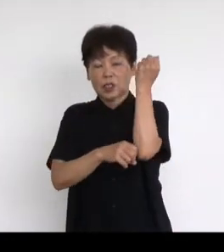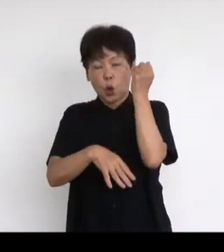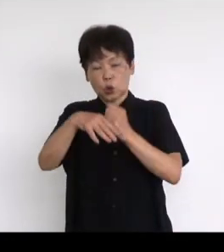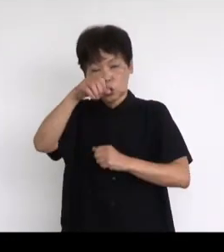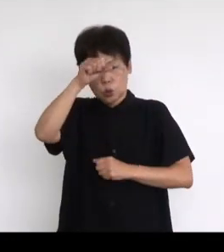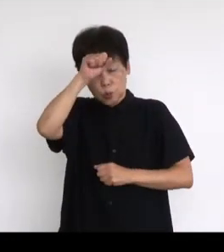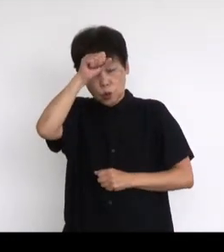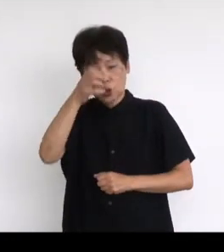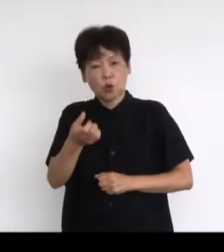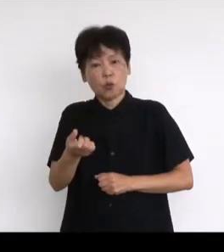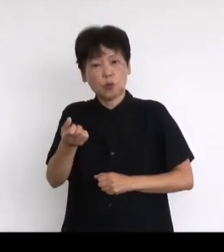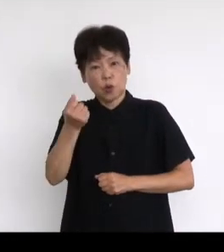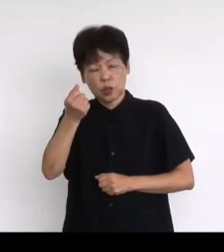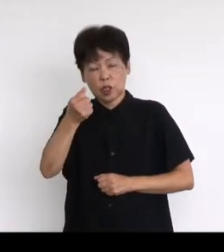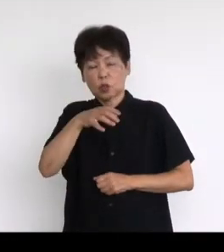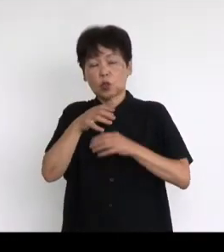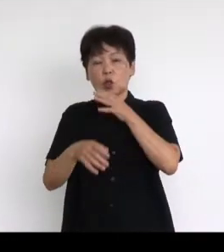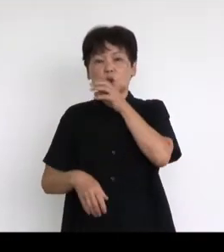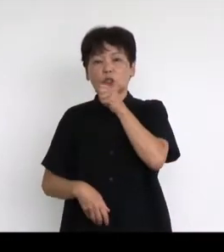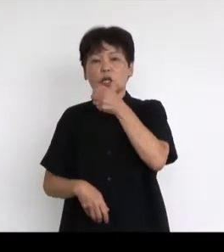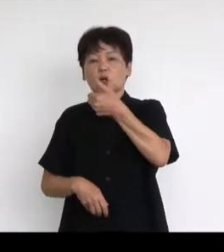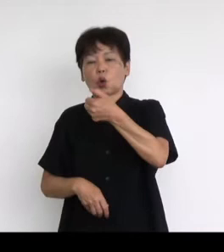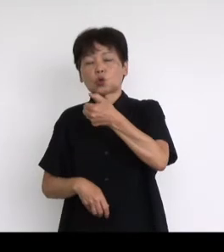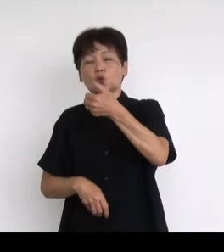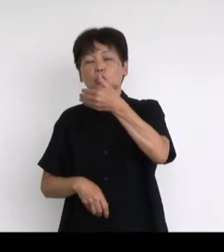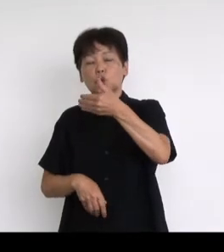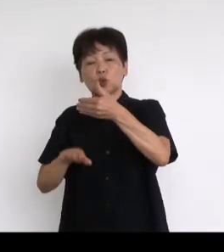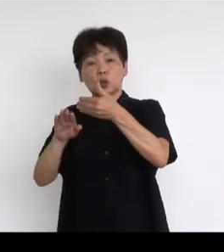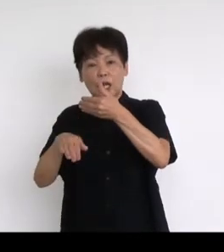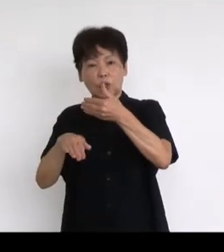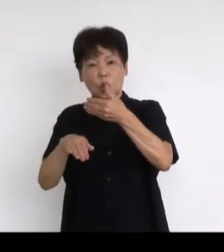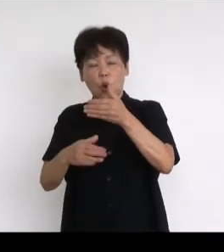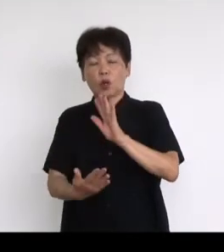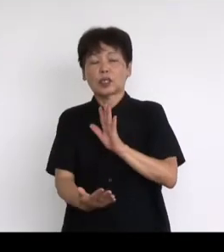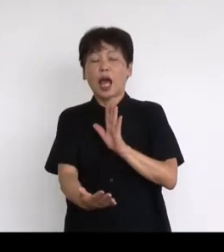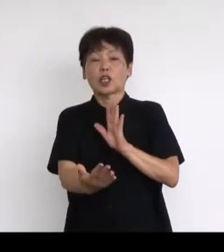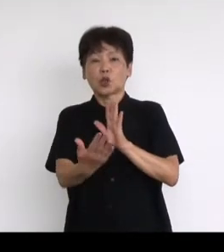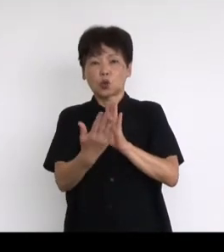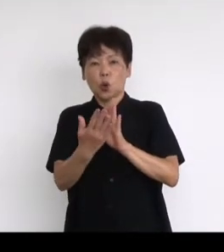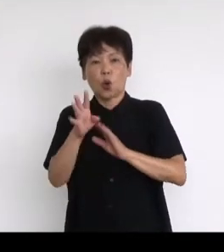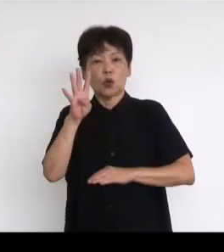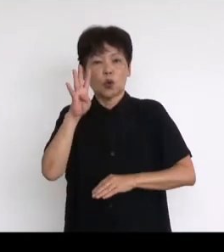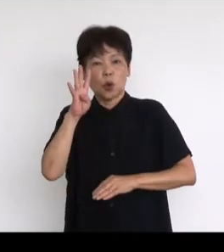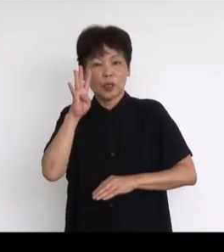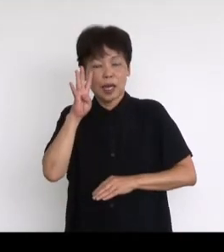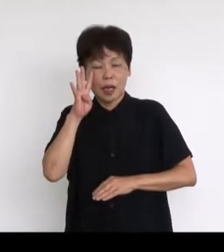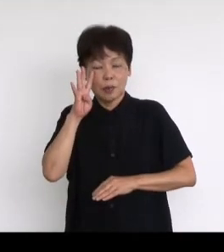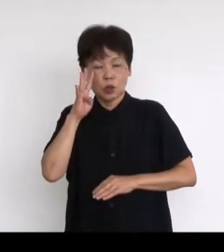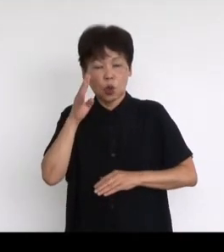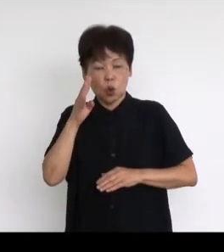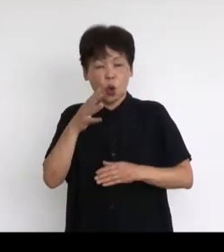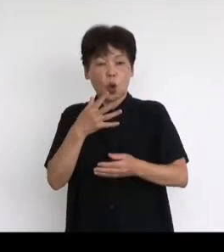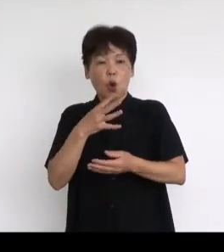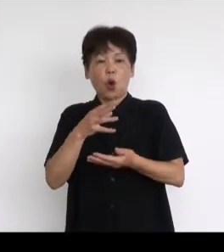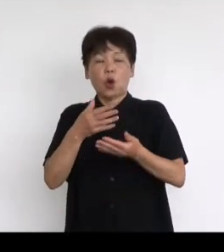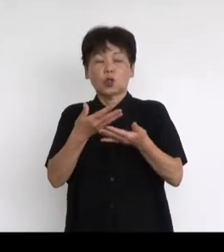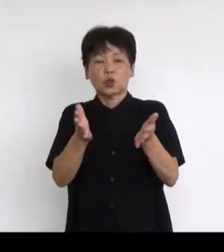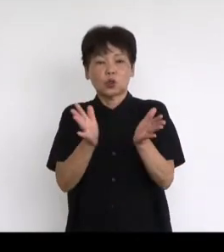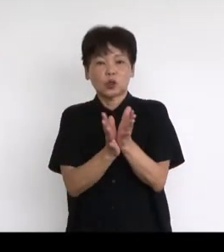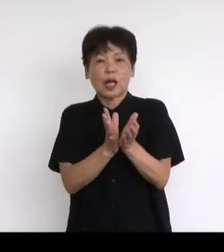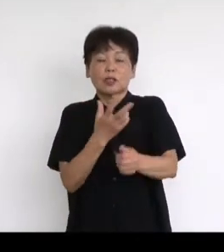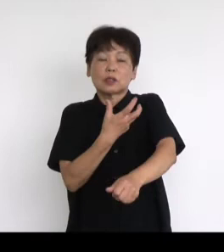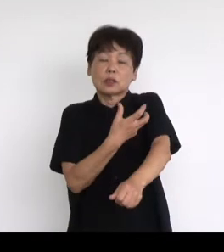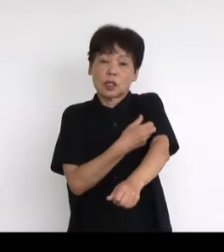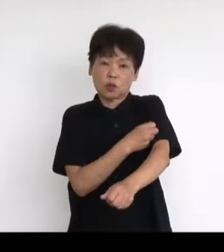59歳以下の方を対象とした4回目ワクチンの集団接種は